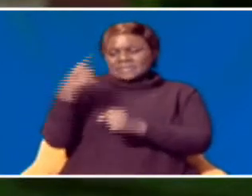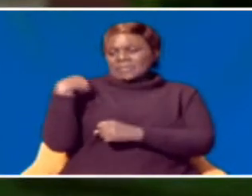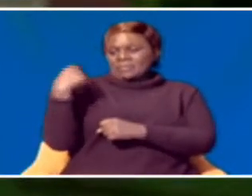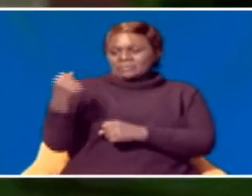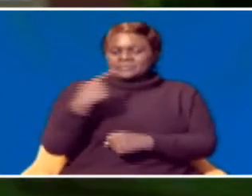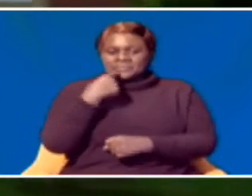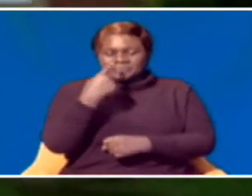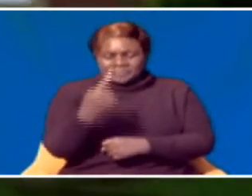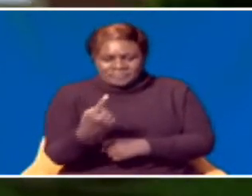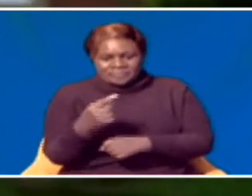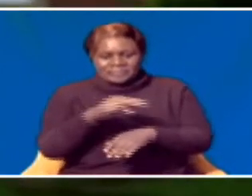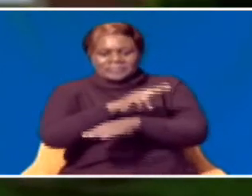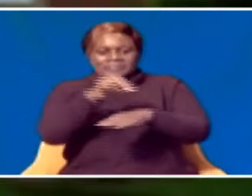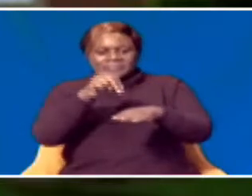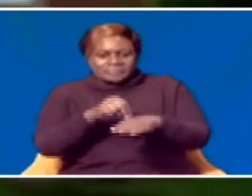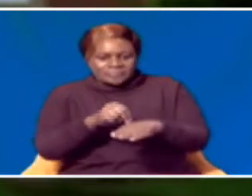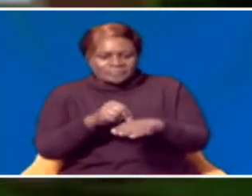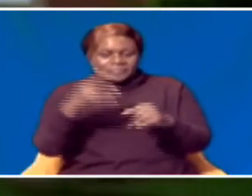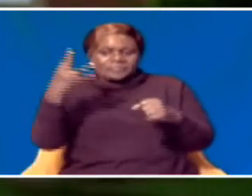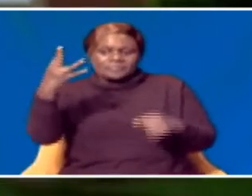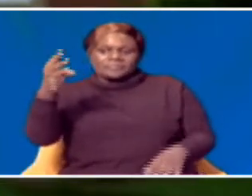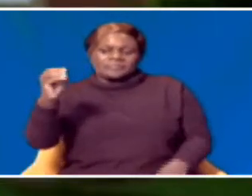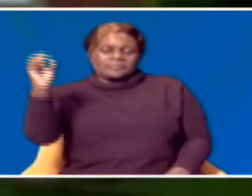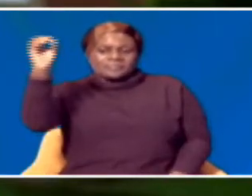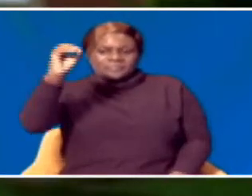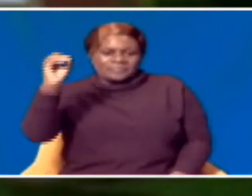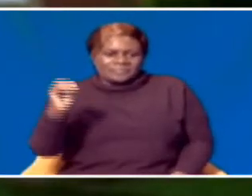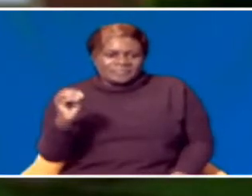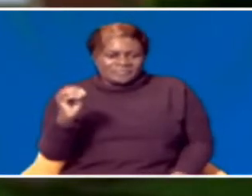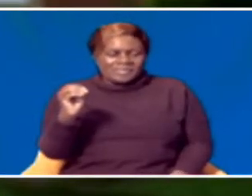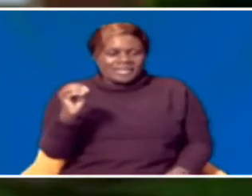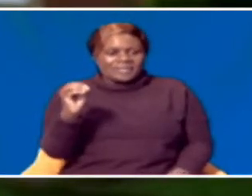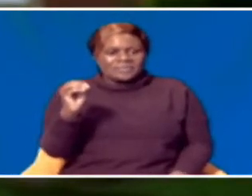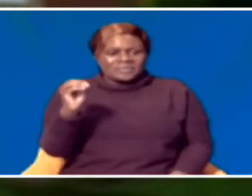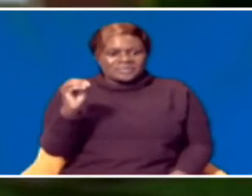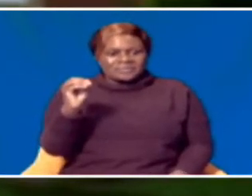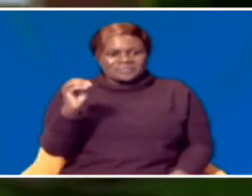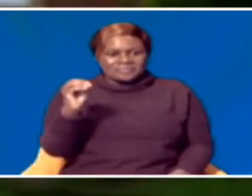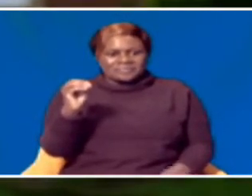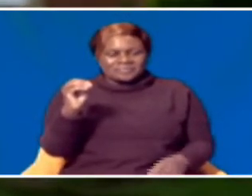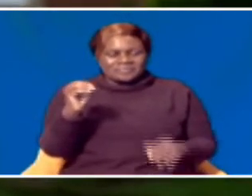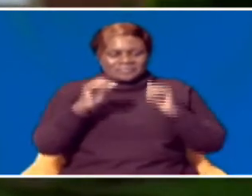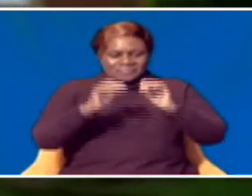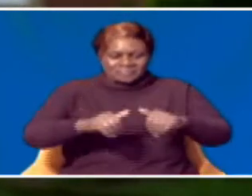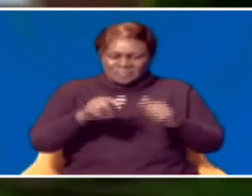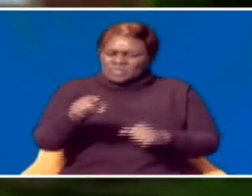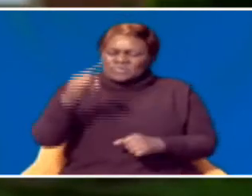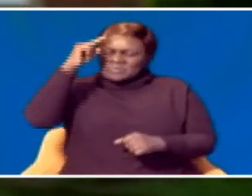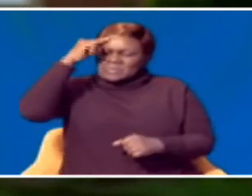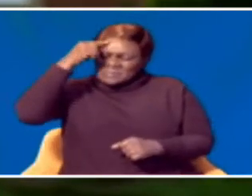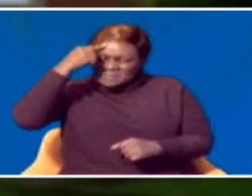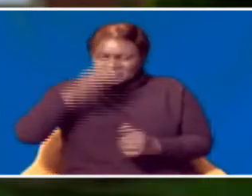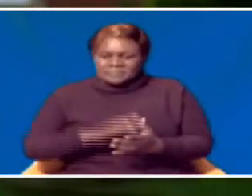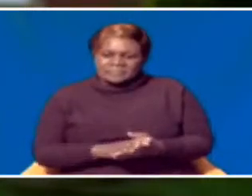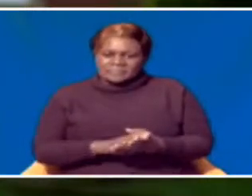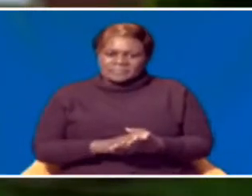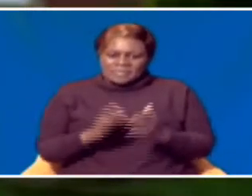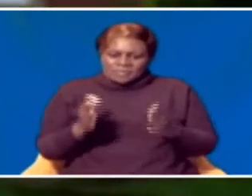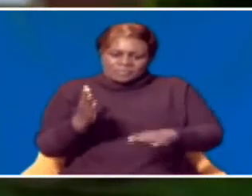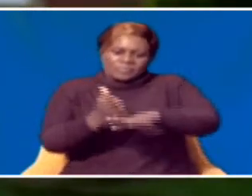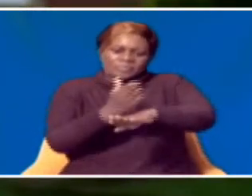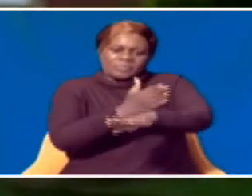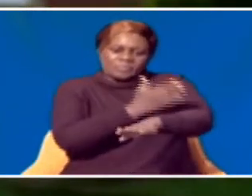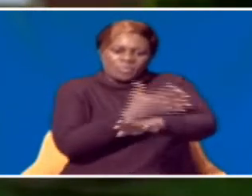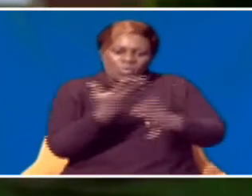amesema kwamba taifa hili 40% ya wakazi wanategemea kilimo. Yes. Unadhani kuimarika